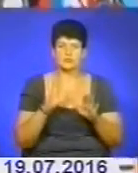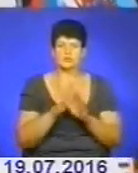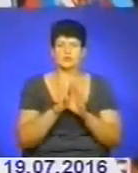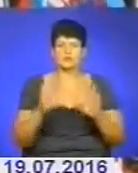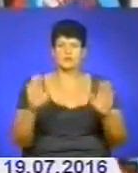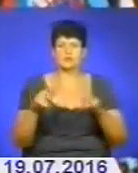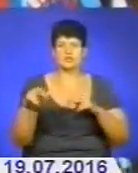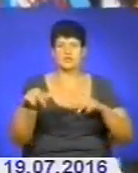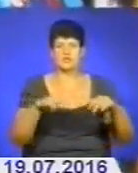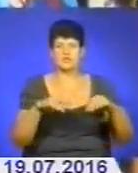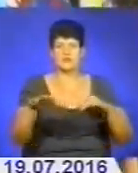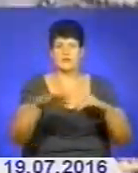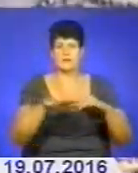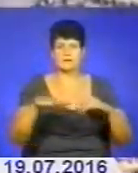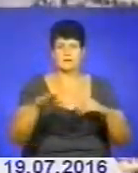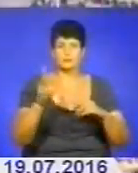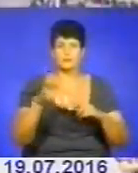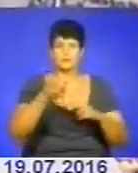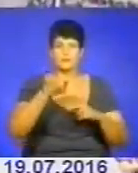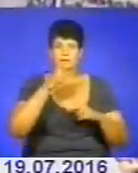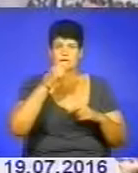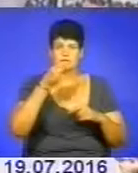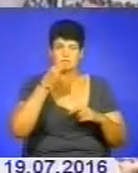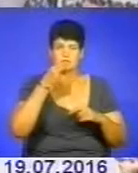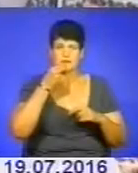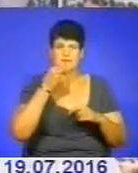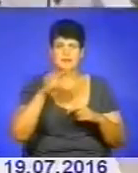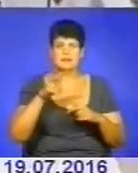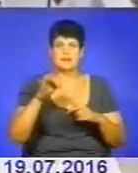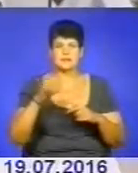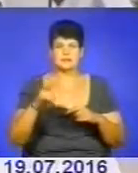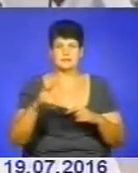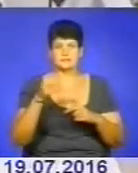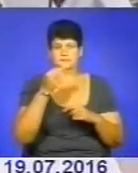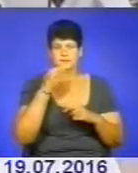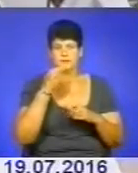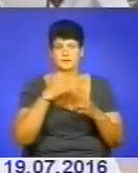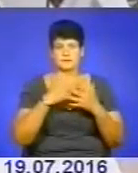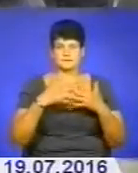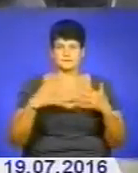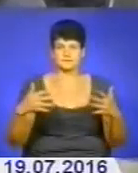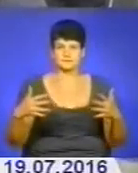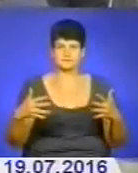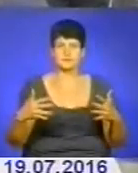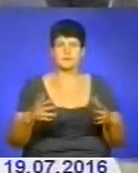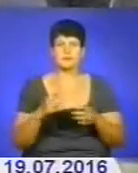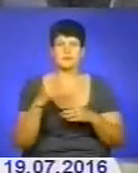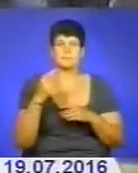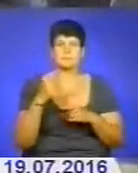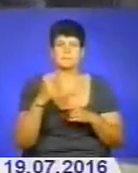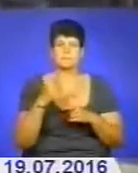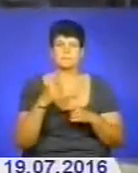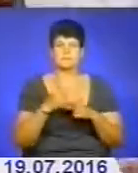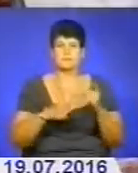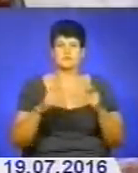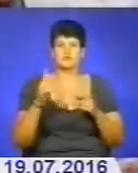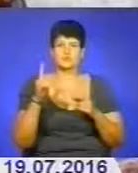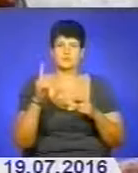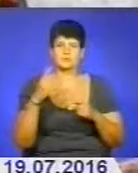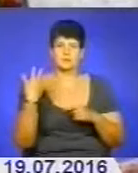ресурс для приваблення туристів на Тернопільщину. Цьогоріч очікується, що фестиваль відвідують близько 50 тисяч осіб. Для них готують